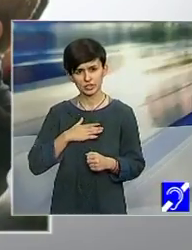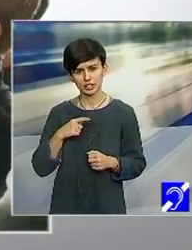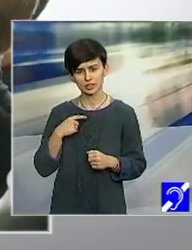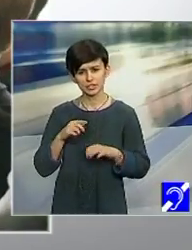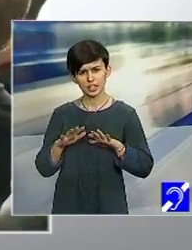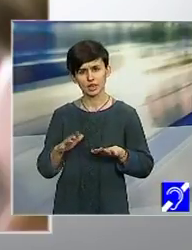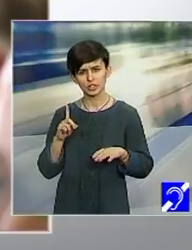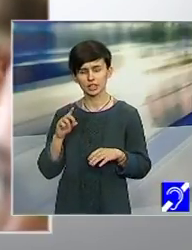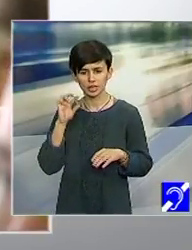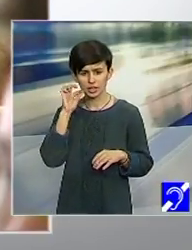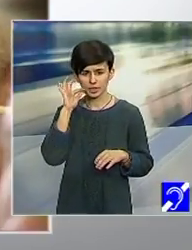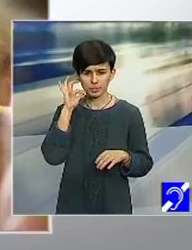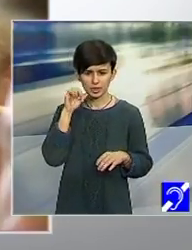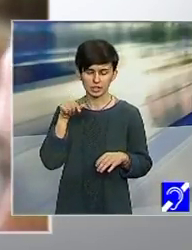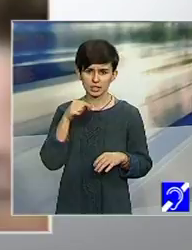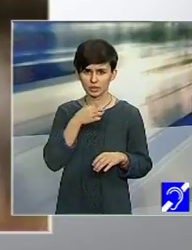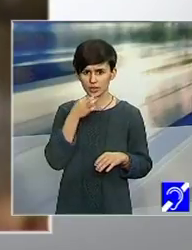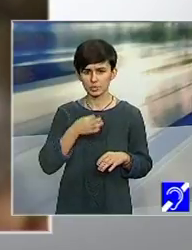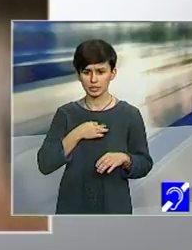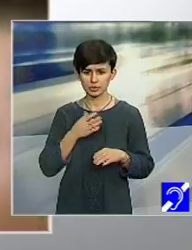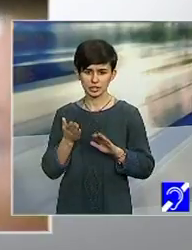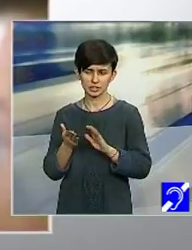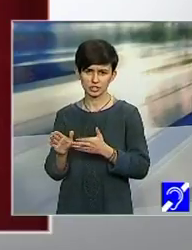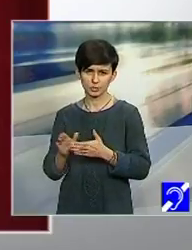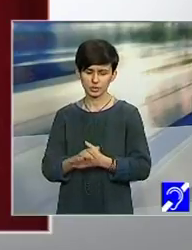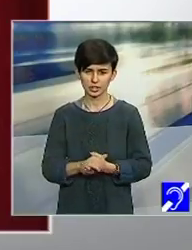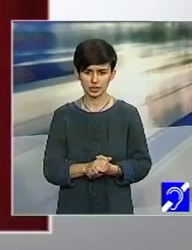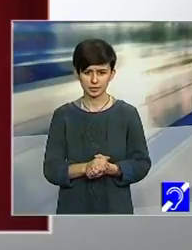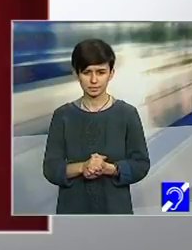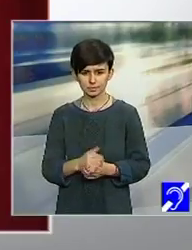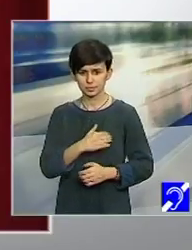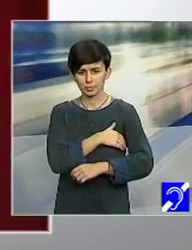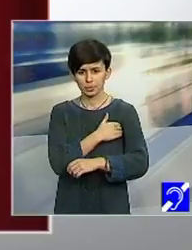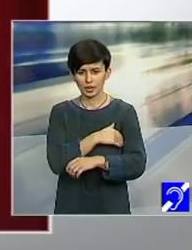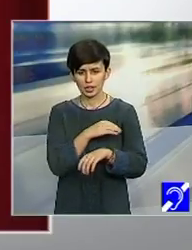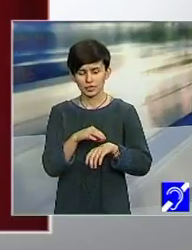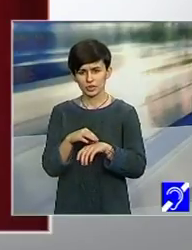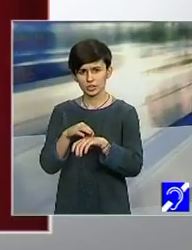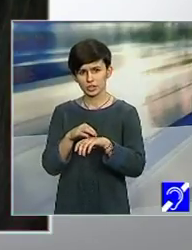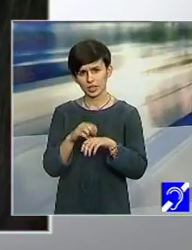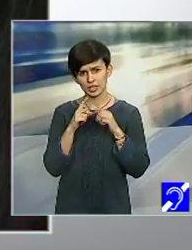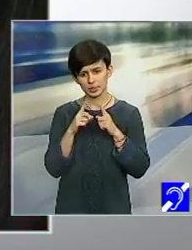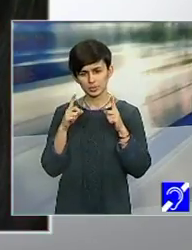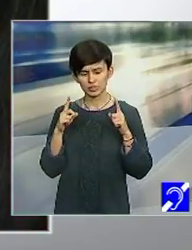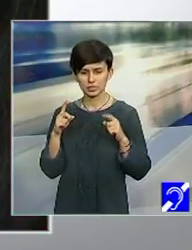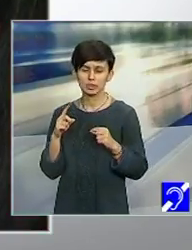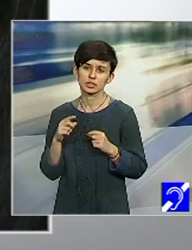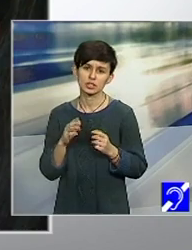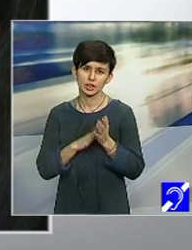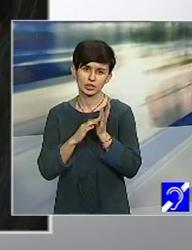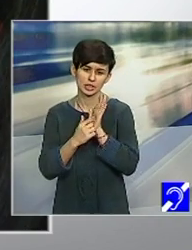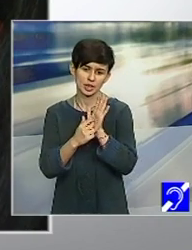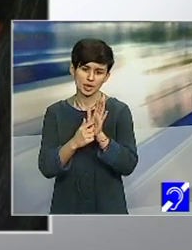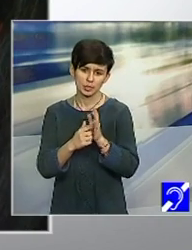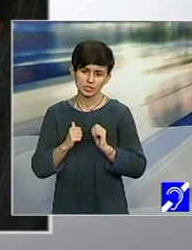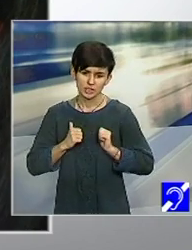tău mi-a spus că e doar începutul. Elevii îndrumați de profesoara Denisa Mărginean au dat dovadă de sârguință